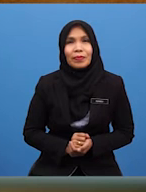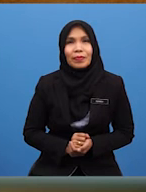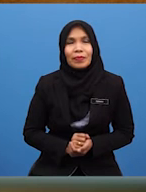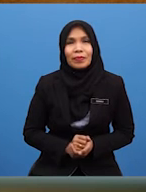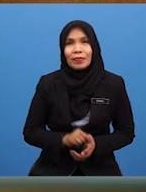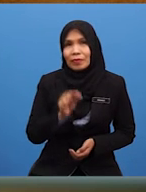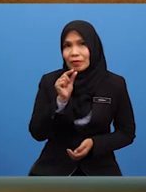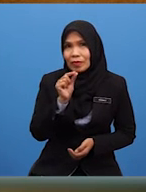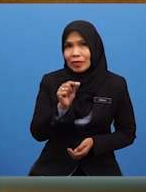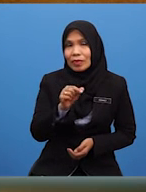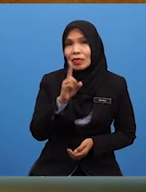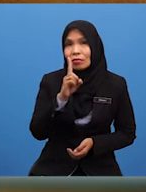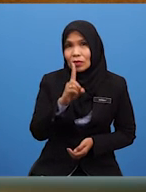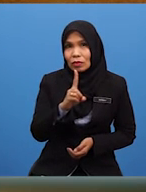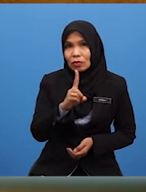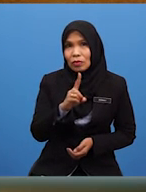Titik